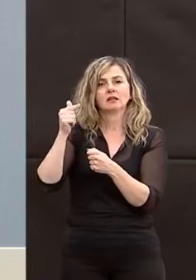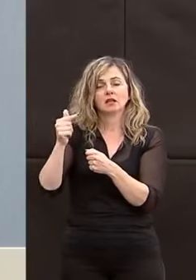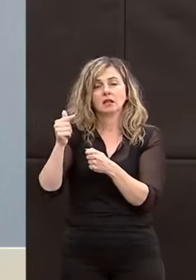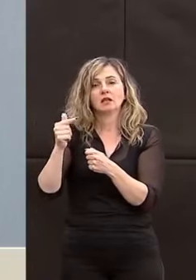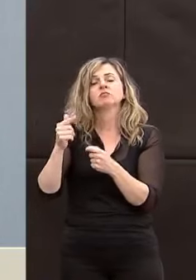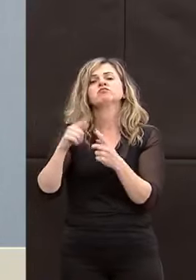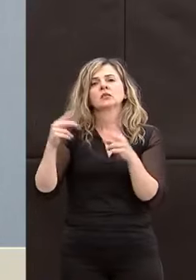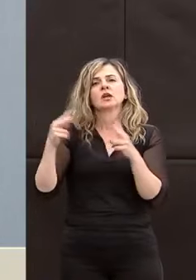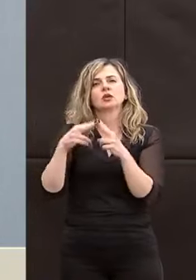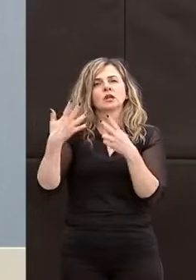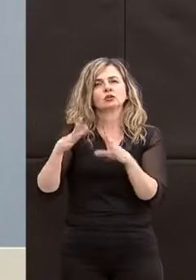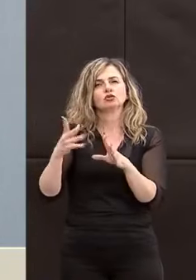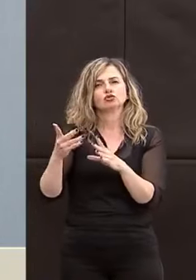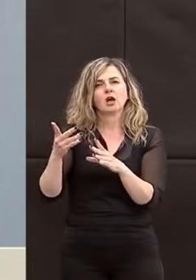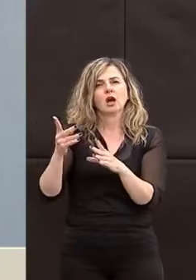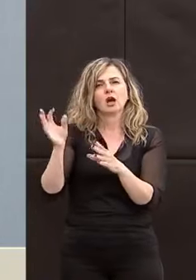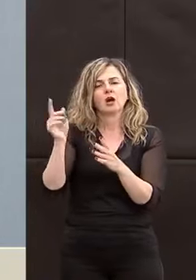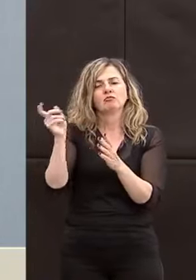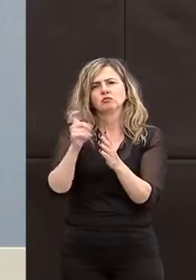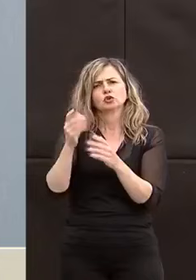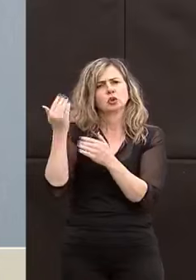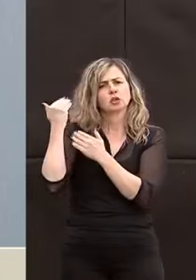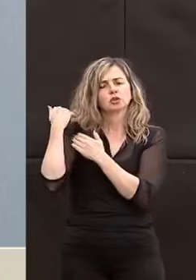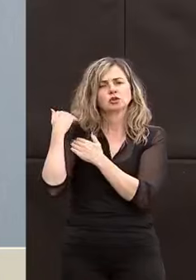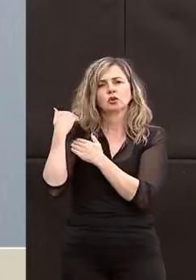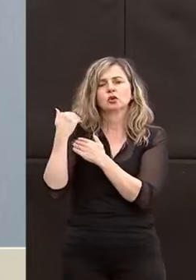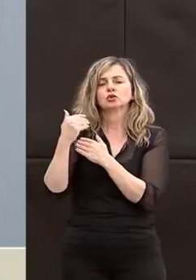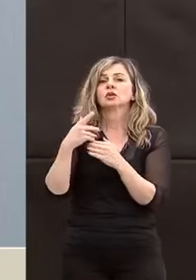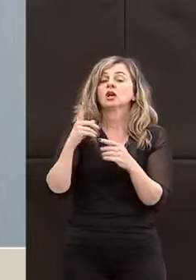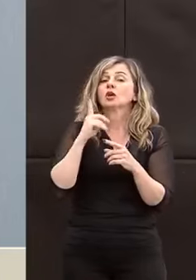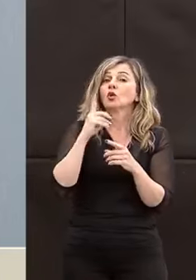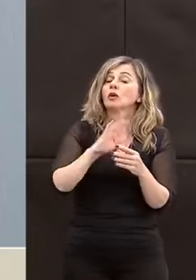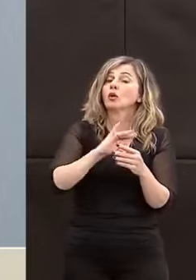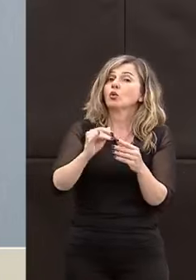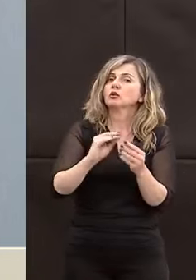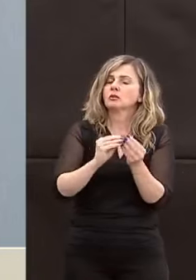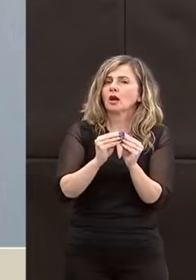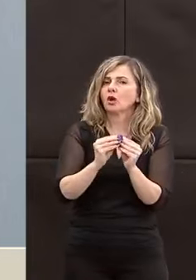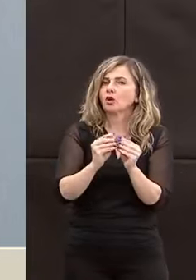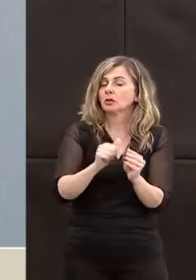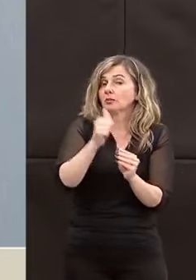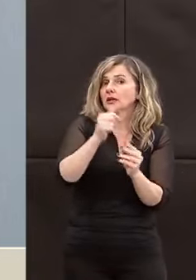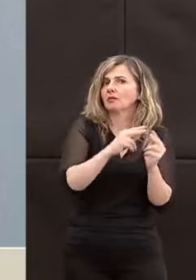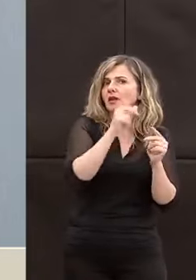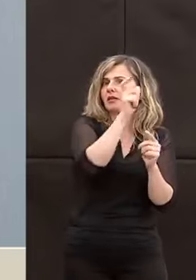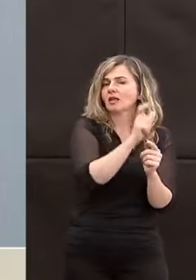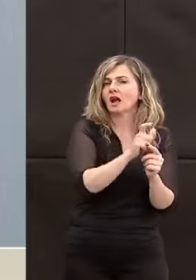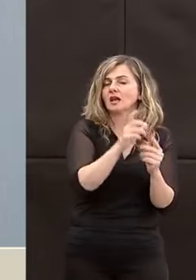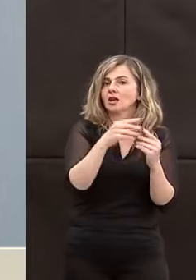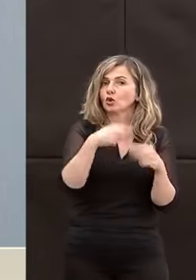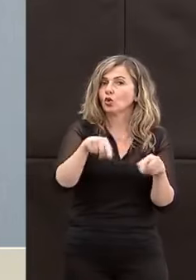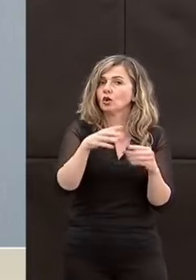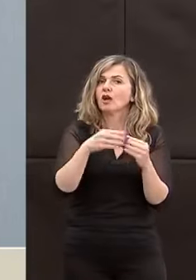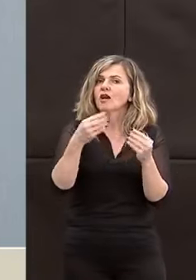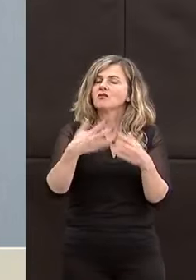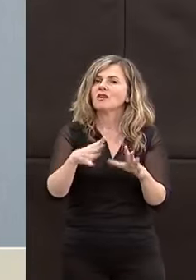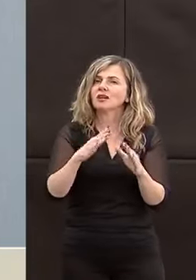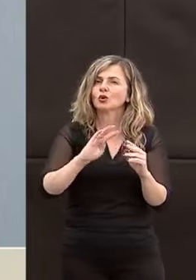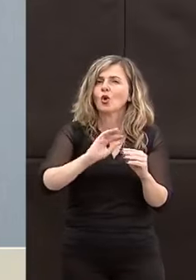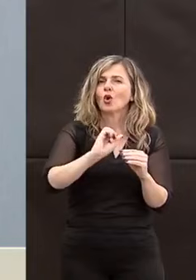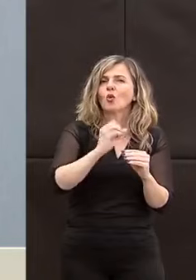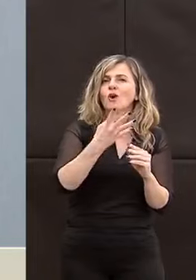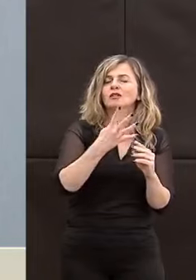cosa ma forse più importante credo primi in italia abbiamo creato 14 tavoli io li chiamo